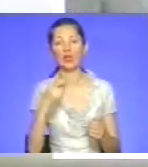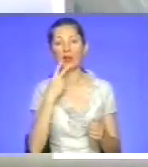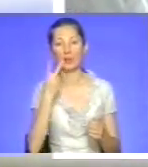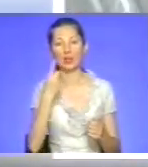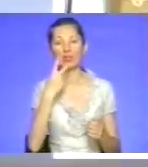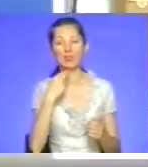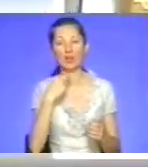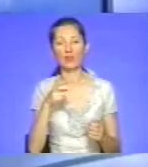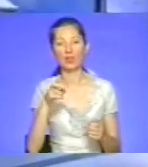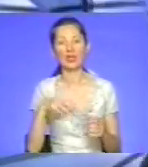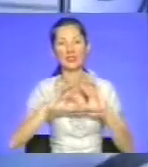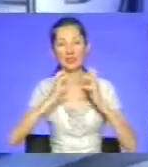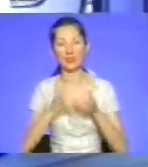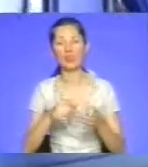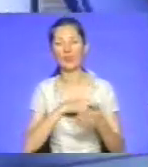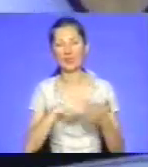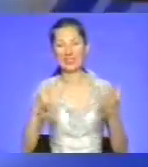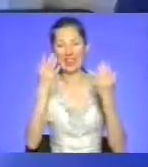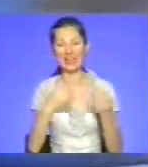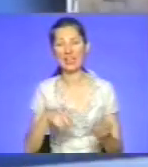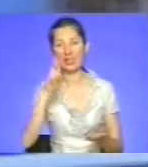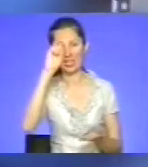День державних служб.